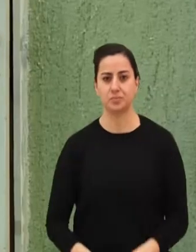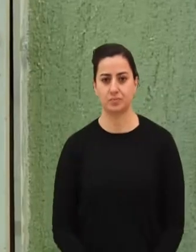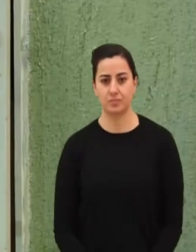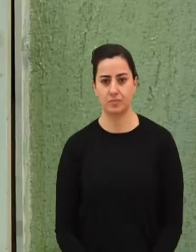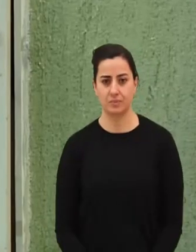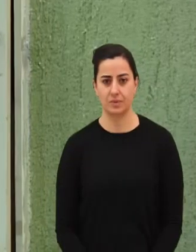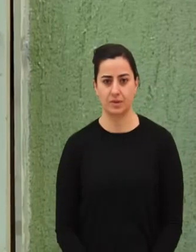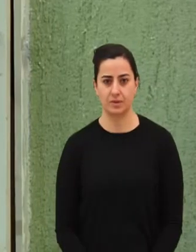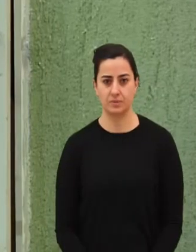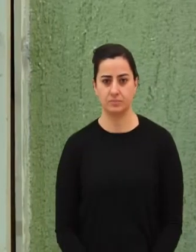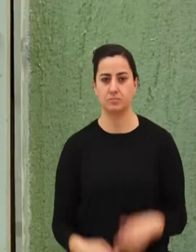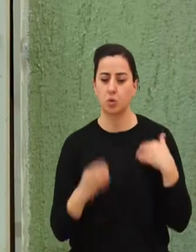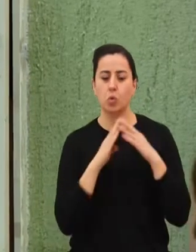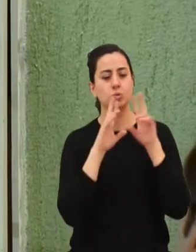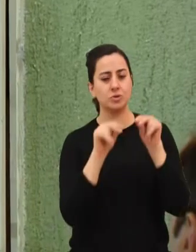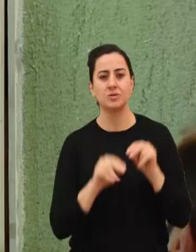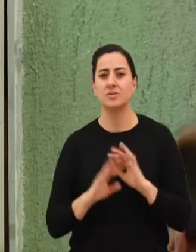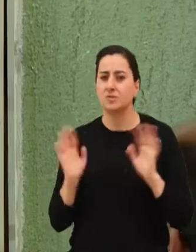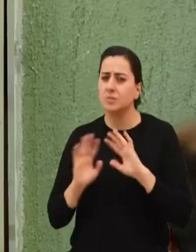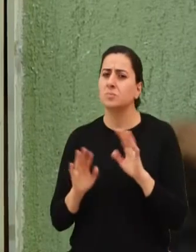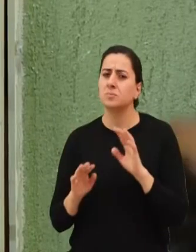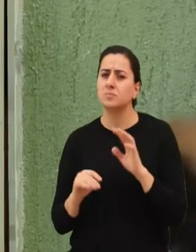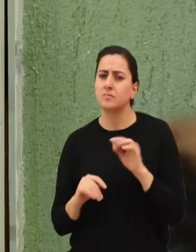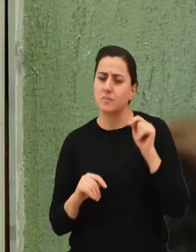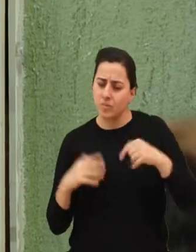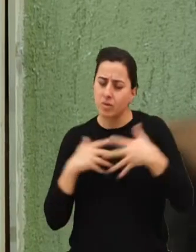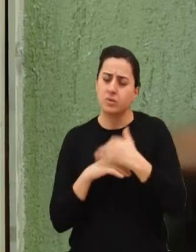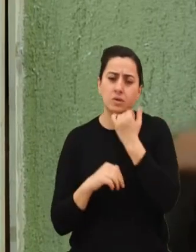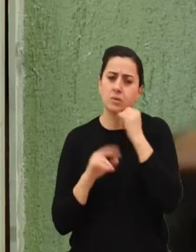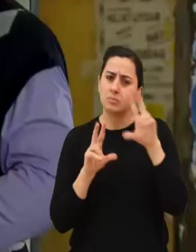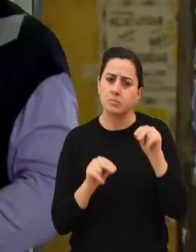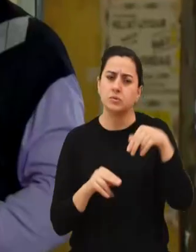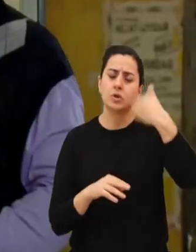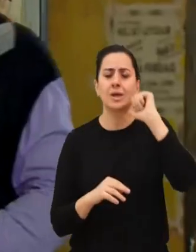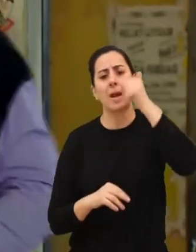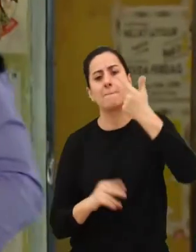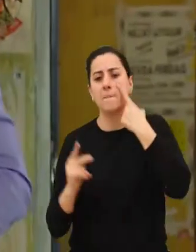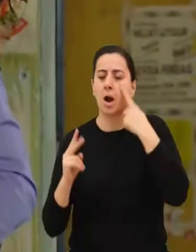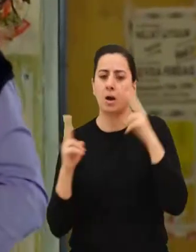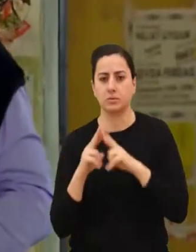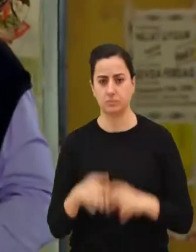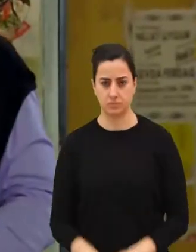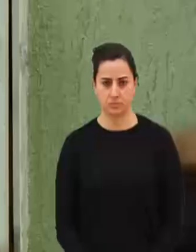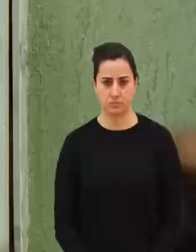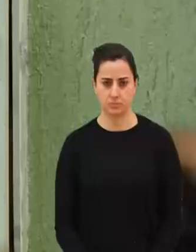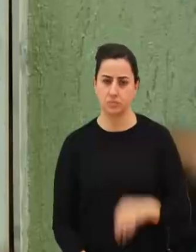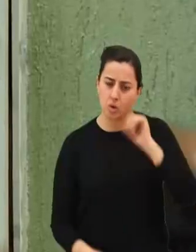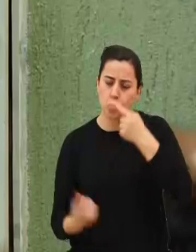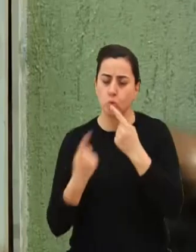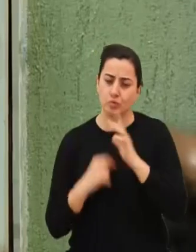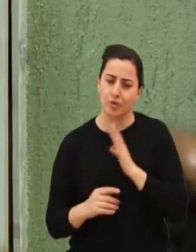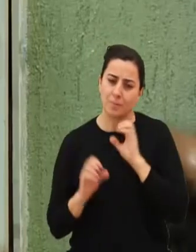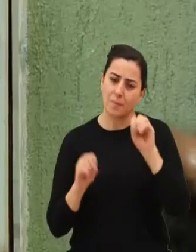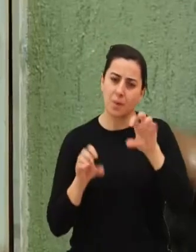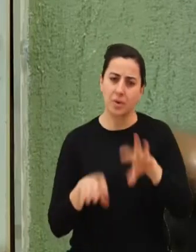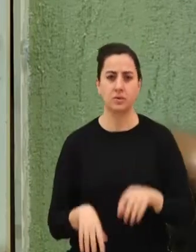Bak komşucuğum da varacak. Ya Sami tamam ya. Bu gece bizde kalsın. Yarın Salim kafayla tekrar konuşuruz ya. Bırak